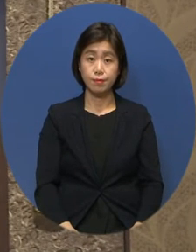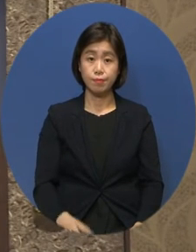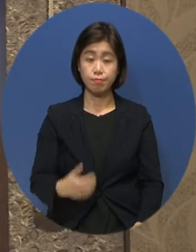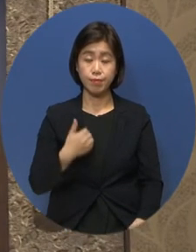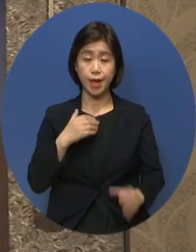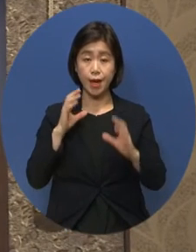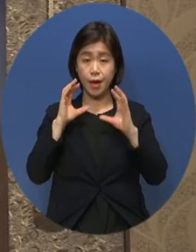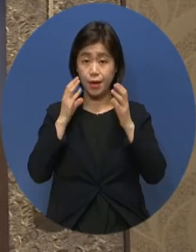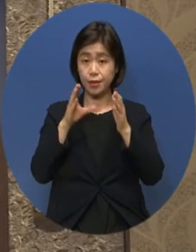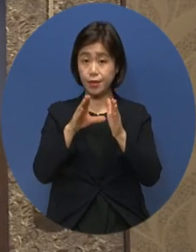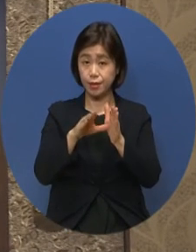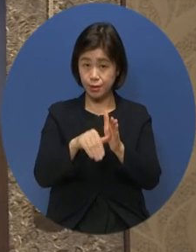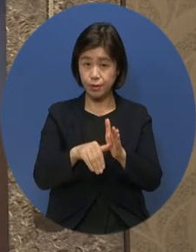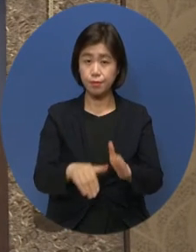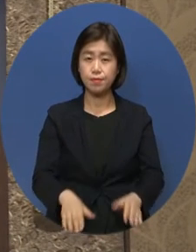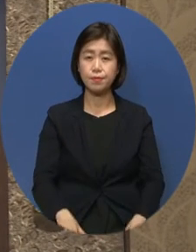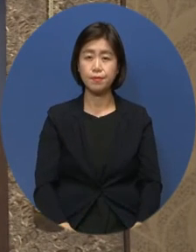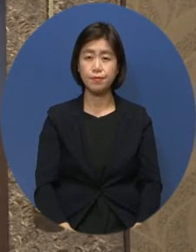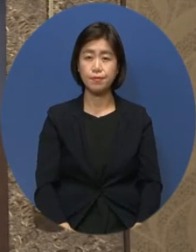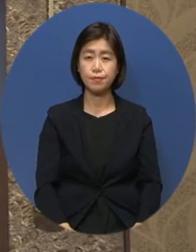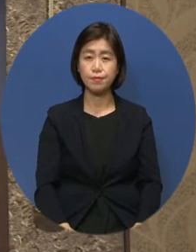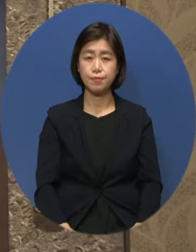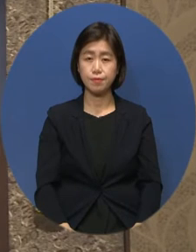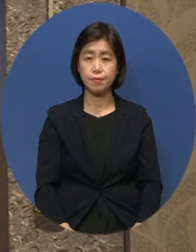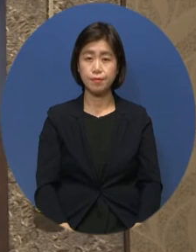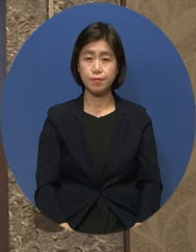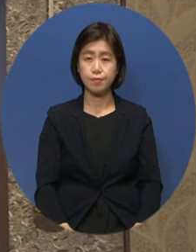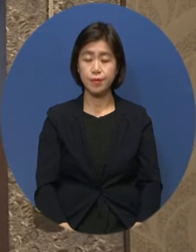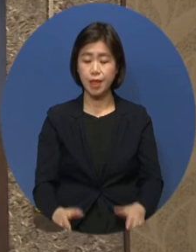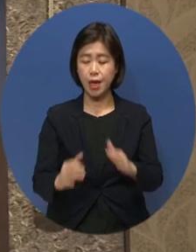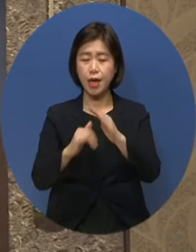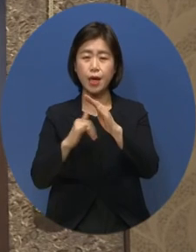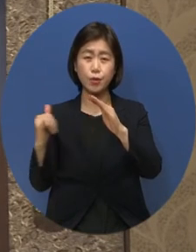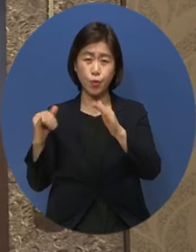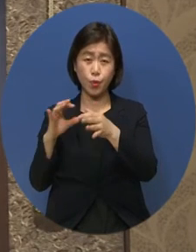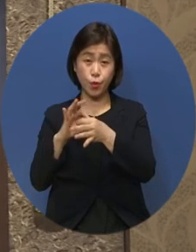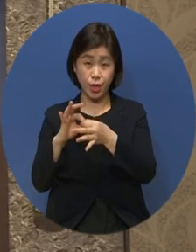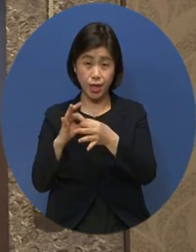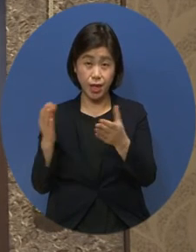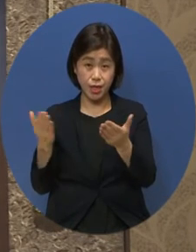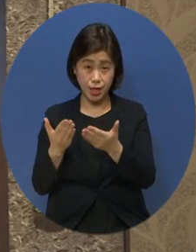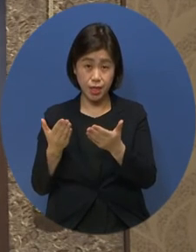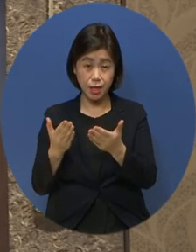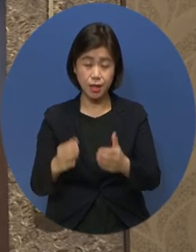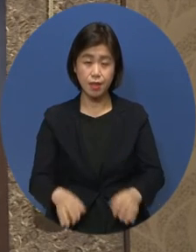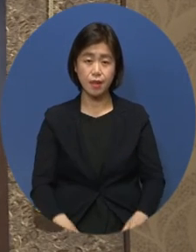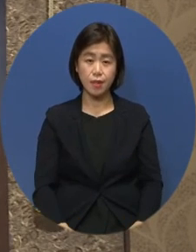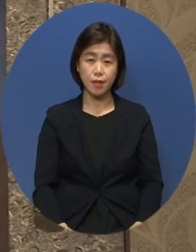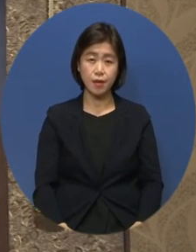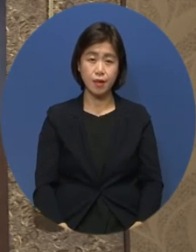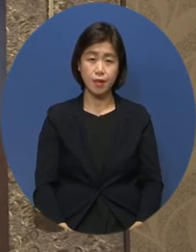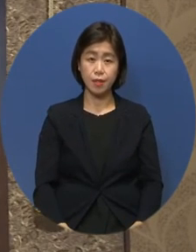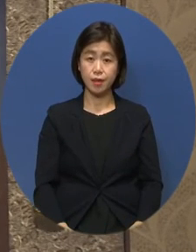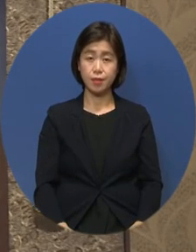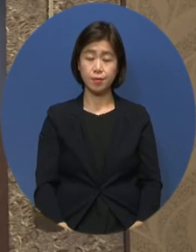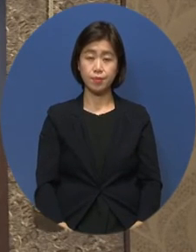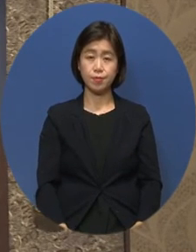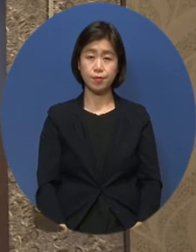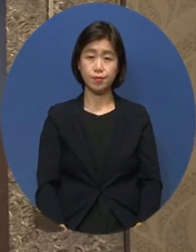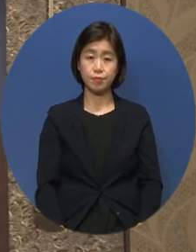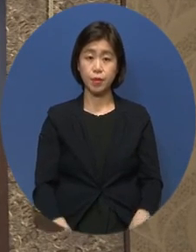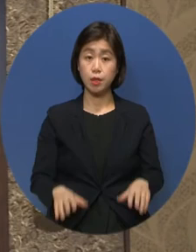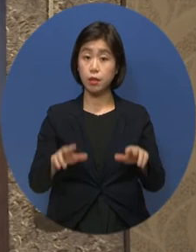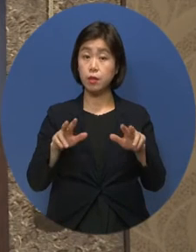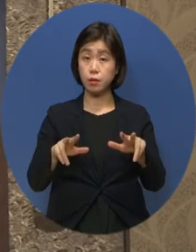어렸을때 제가 물론 제가 축사에 한 부분이기도 한데 예 지금은 뭐 가족 중에